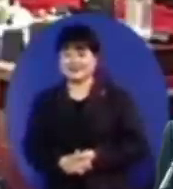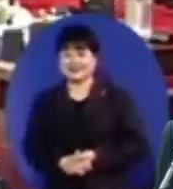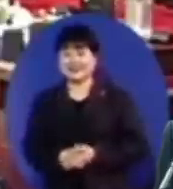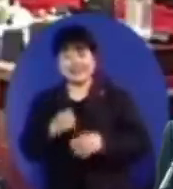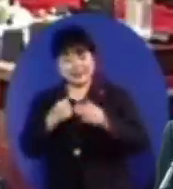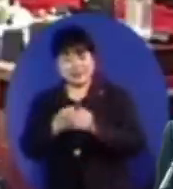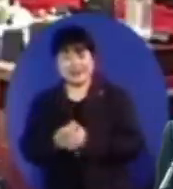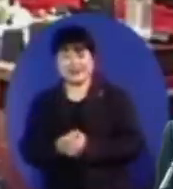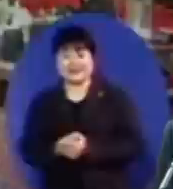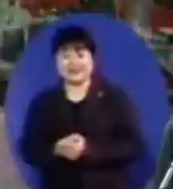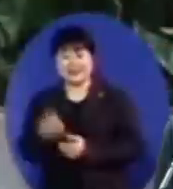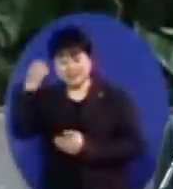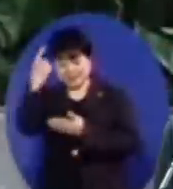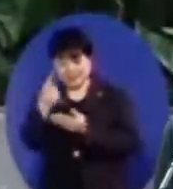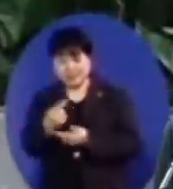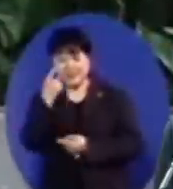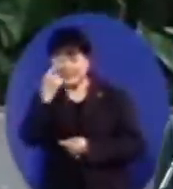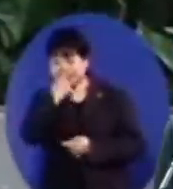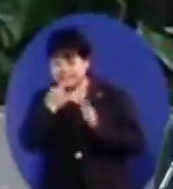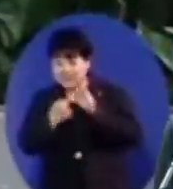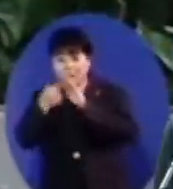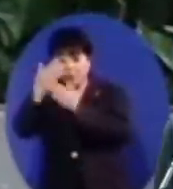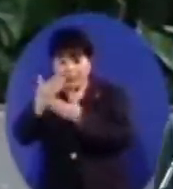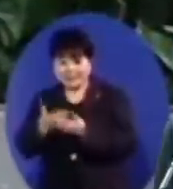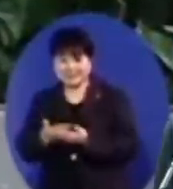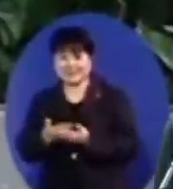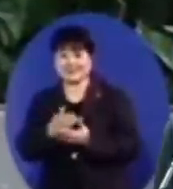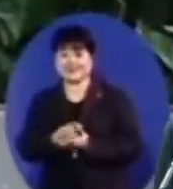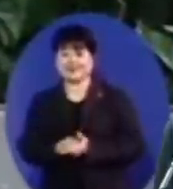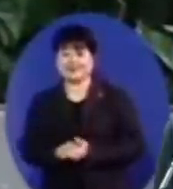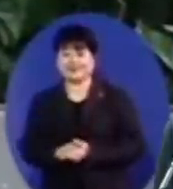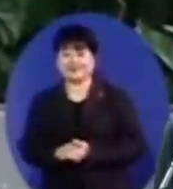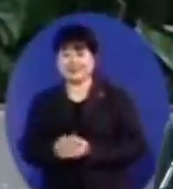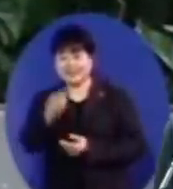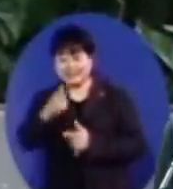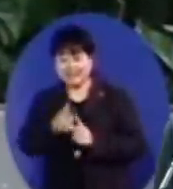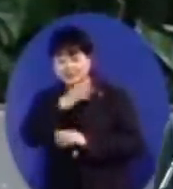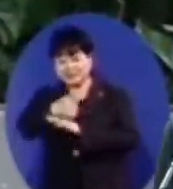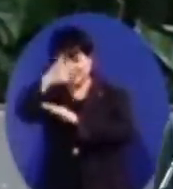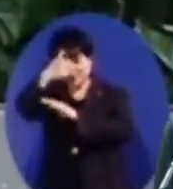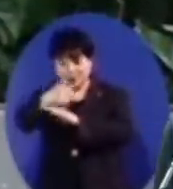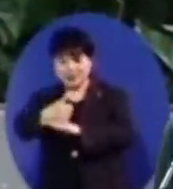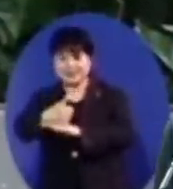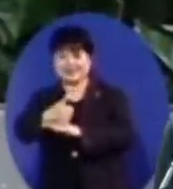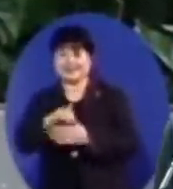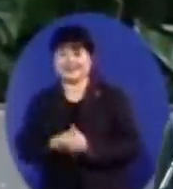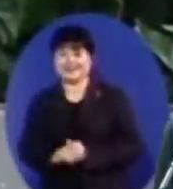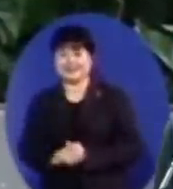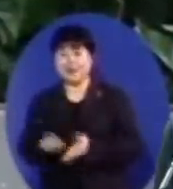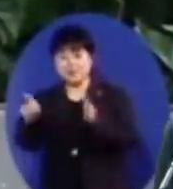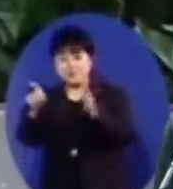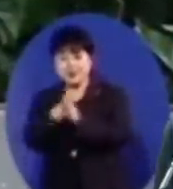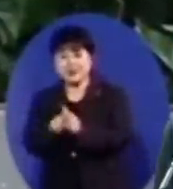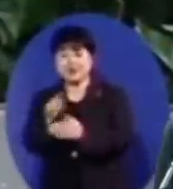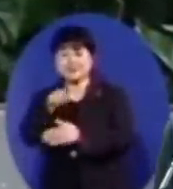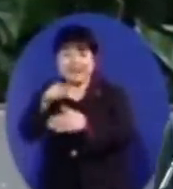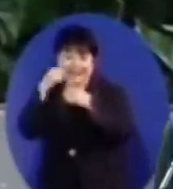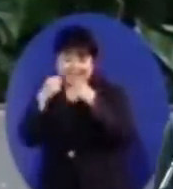그러므로 우리는 성령님의 증거를 받아서 예수 그리스도를 믿고 그